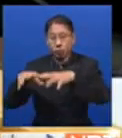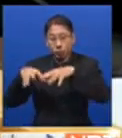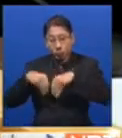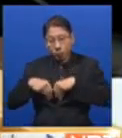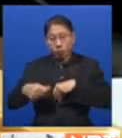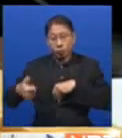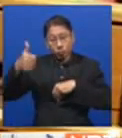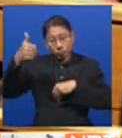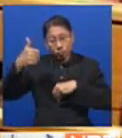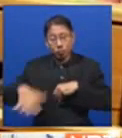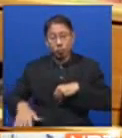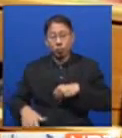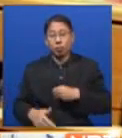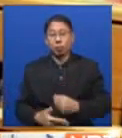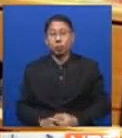ที่สุดตั้งแต่เมื่อวานนี้คือระบบการเมืองรูปแบบใหม่และที่มาของนายกรัฐมนตรีคนนอกวันนี้นายสมบัติธรร